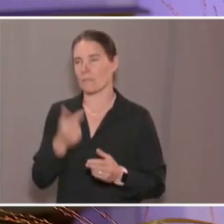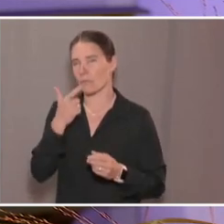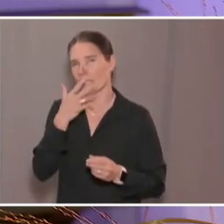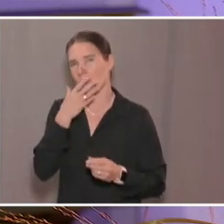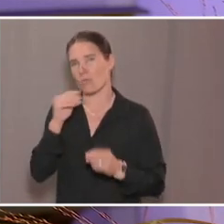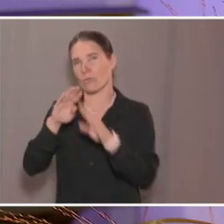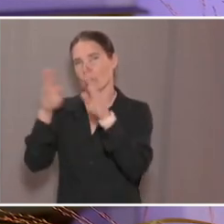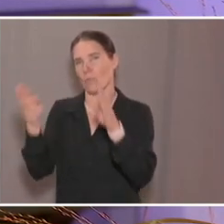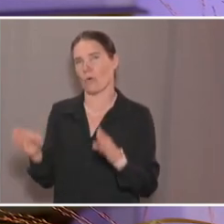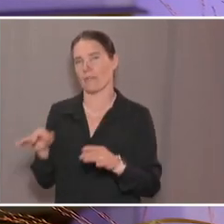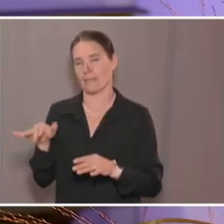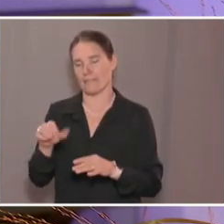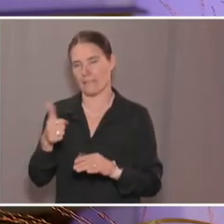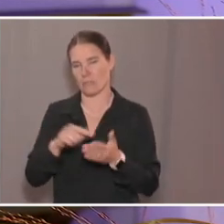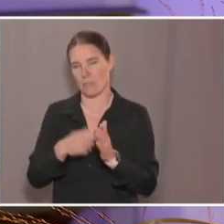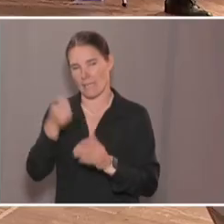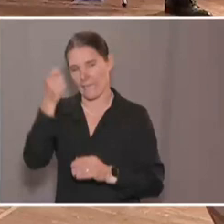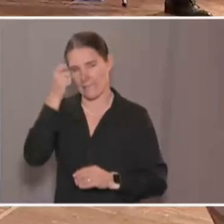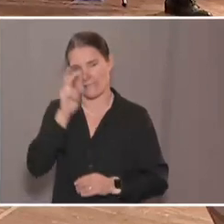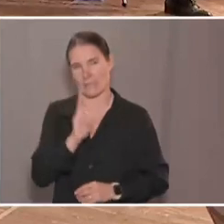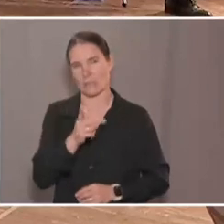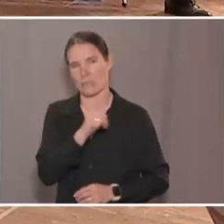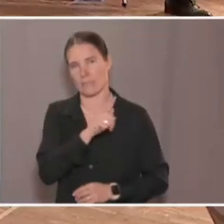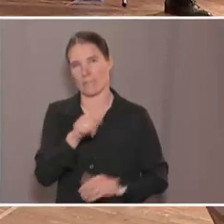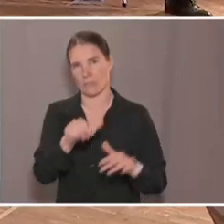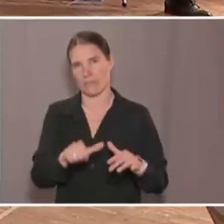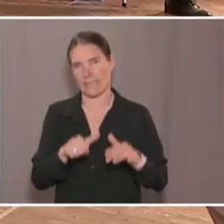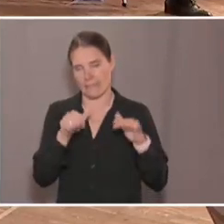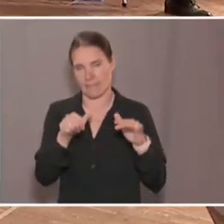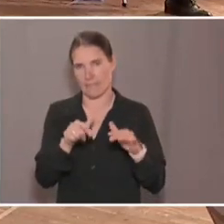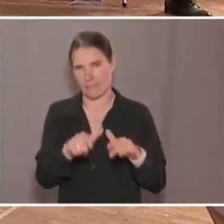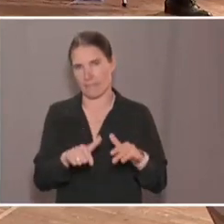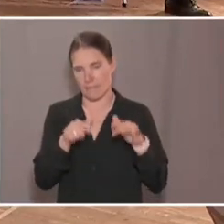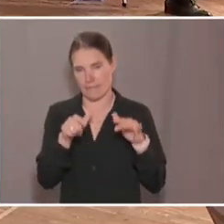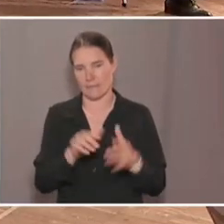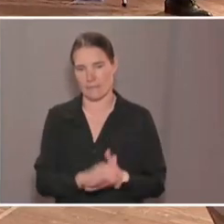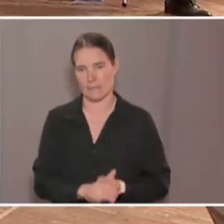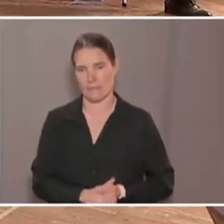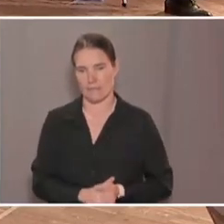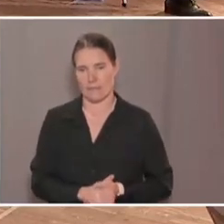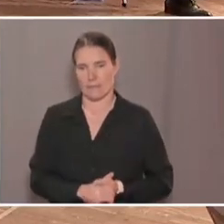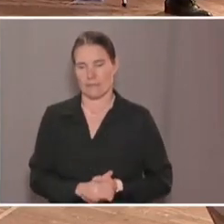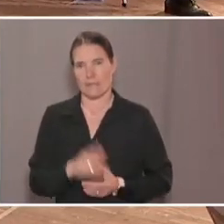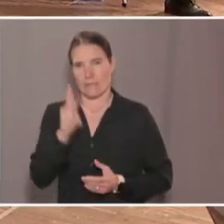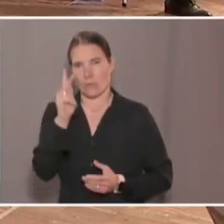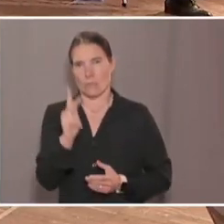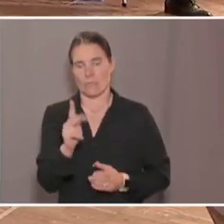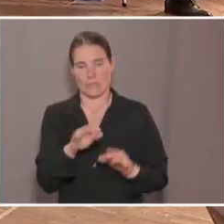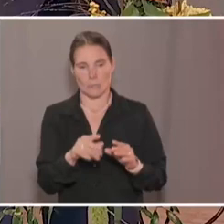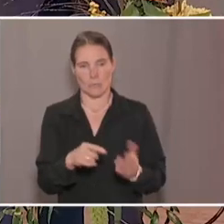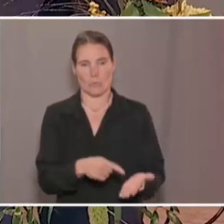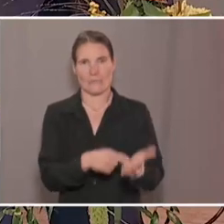machen. Das erste Mal, da erinnere ich mich dran, das war 2016/17, da saß Herr Kupfer bei mir im Büro und zeigte mir die FU